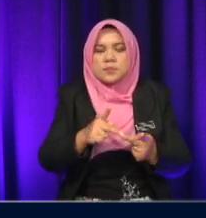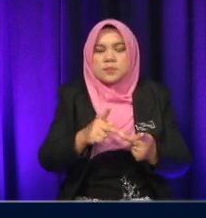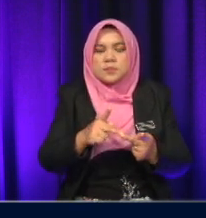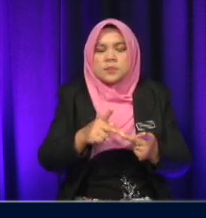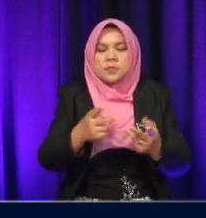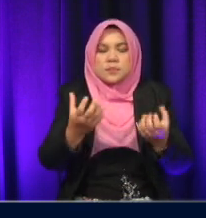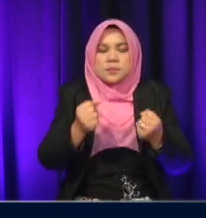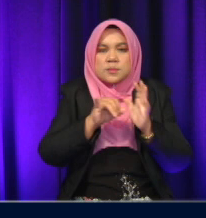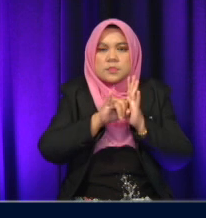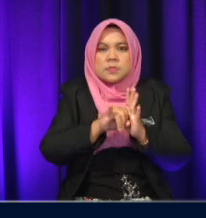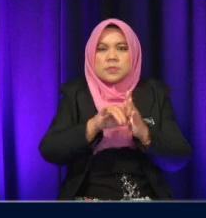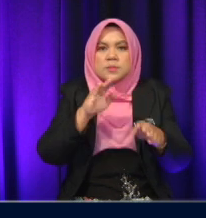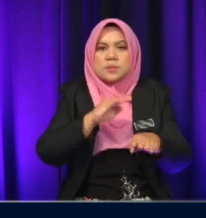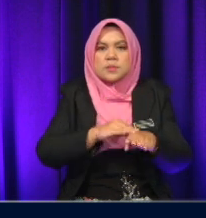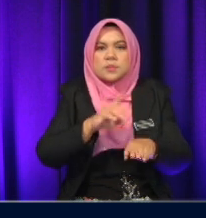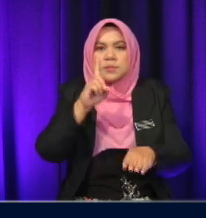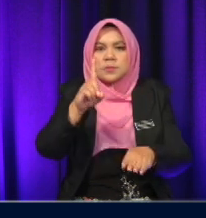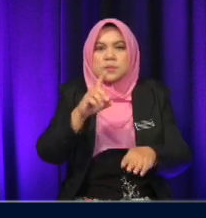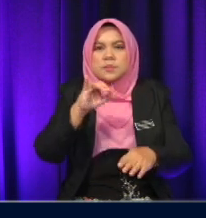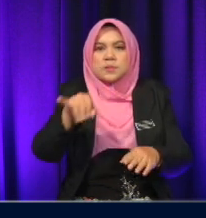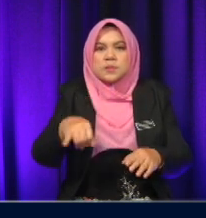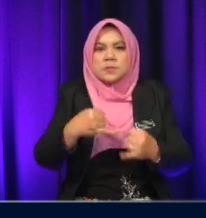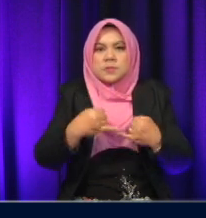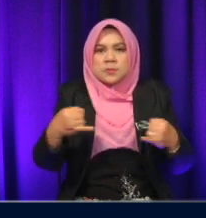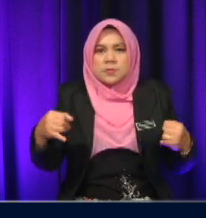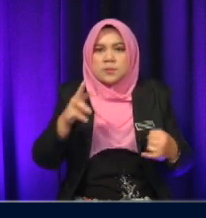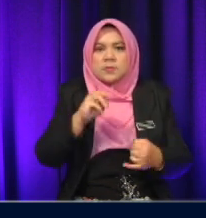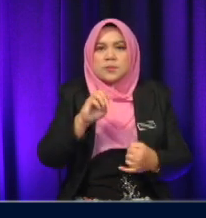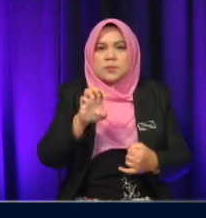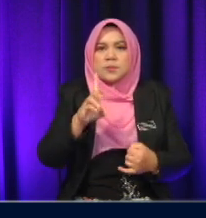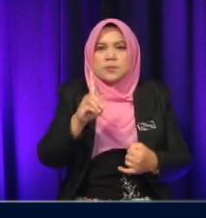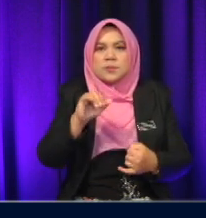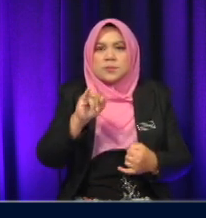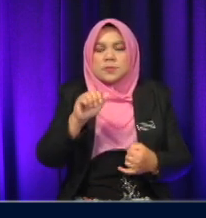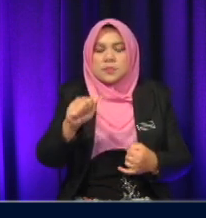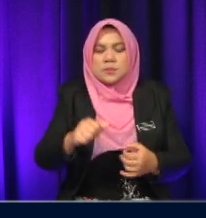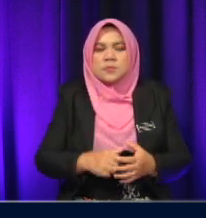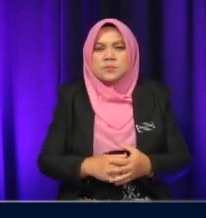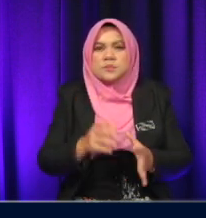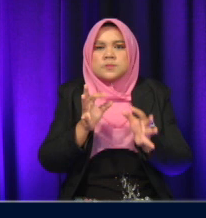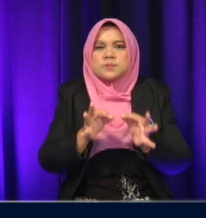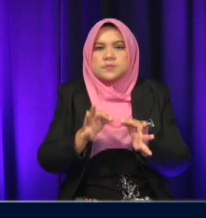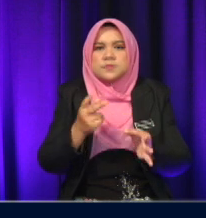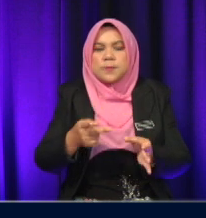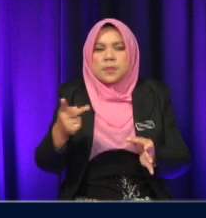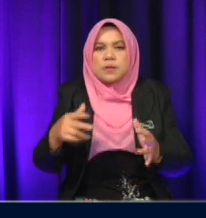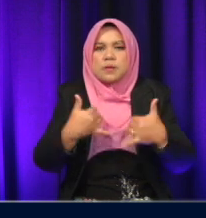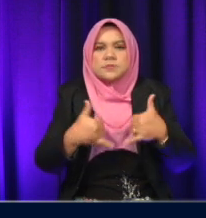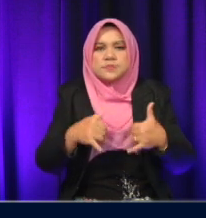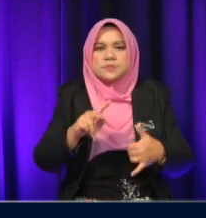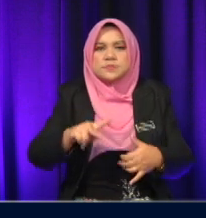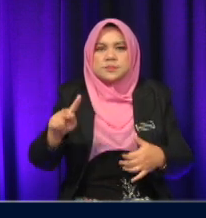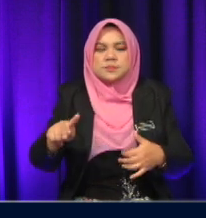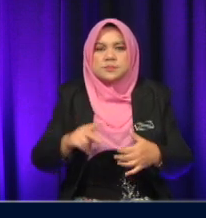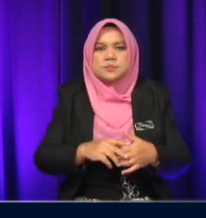iklankan pada sesuatu jenis media. Kadang-kadang kalau produk tu mainan kanak-kanak, kanak-kanak